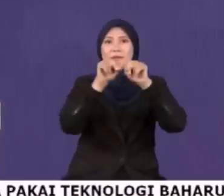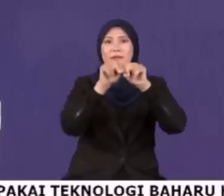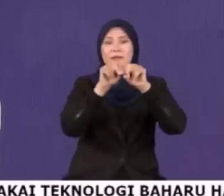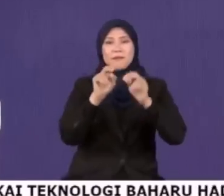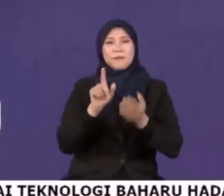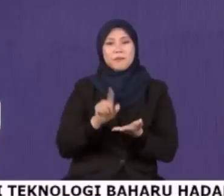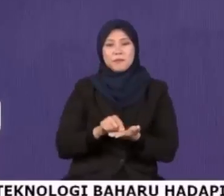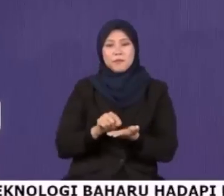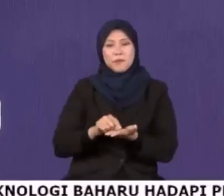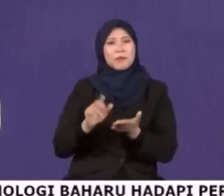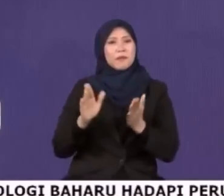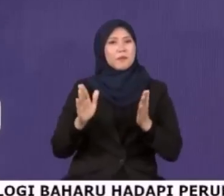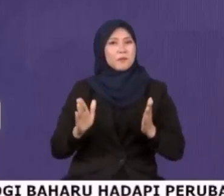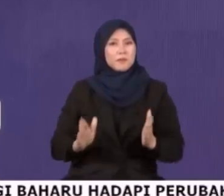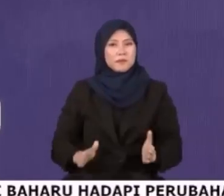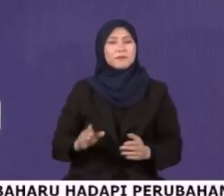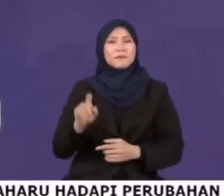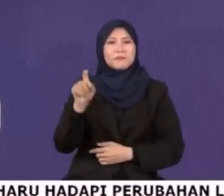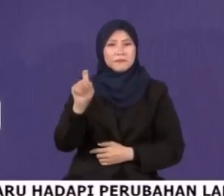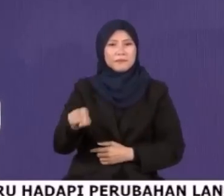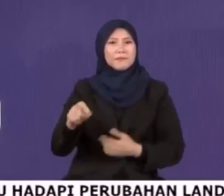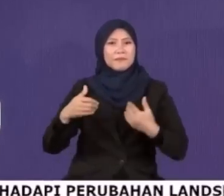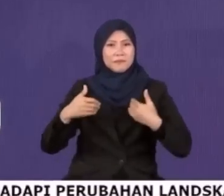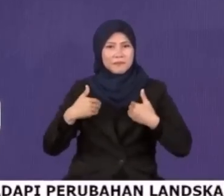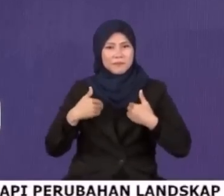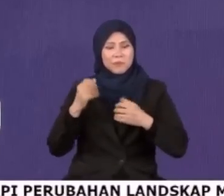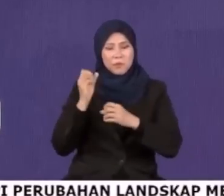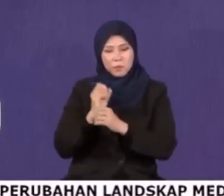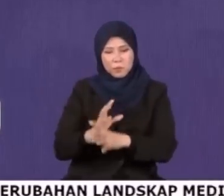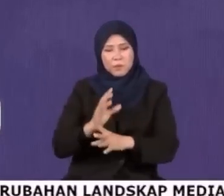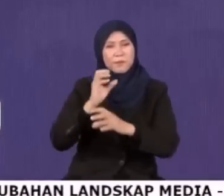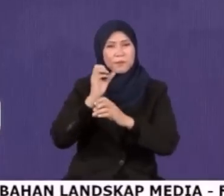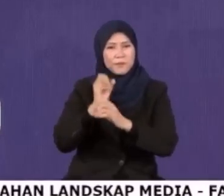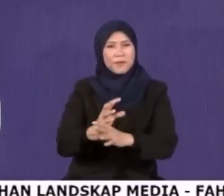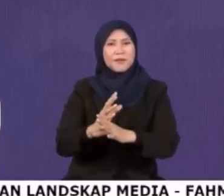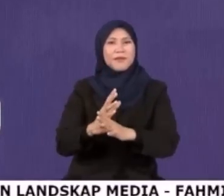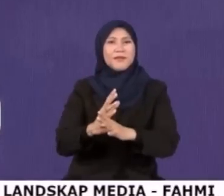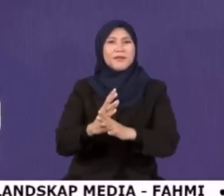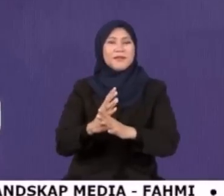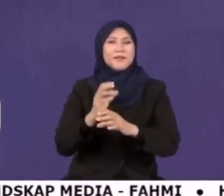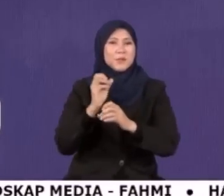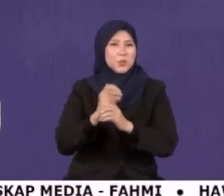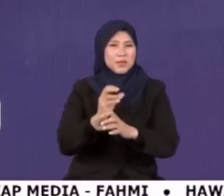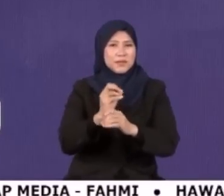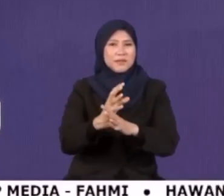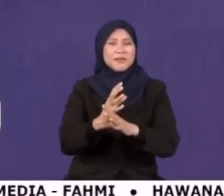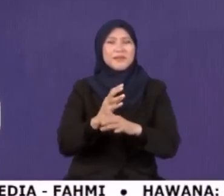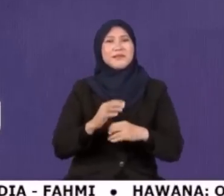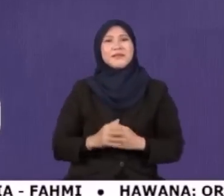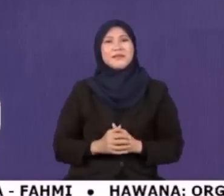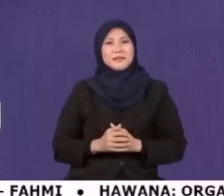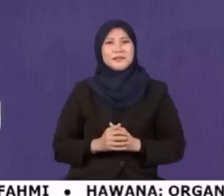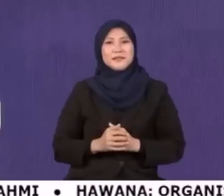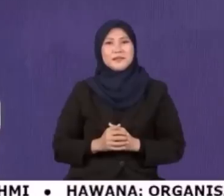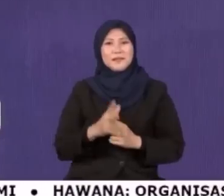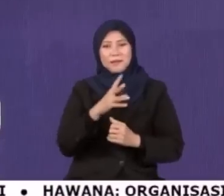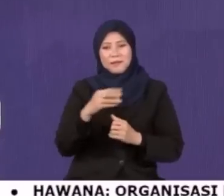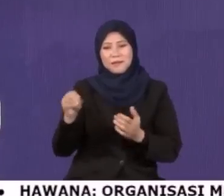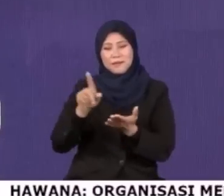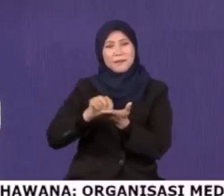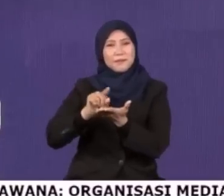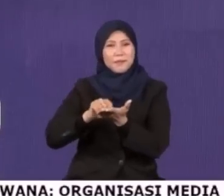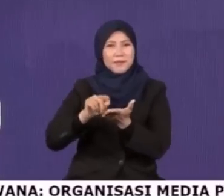ada usaha di kalangan negara kepulauan dan penggerak